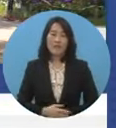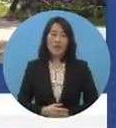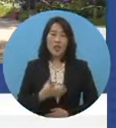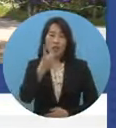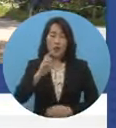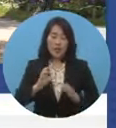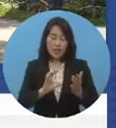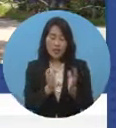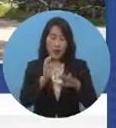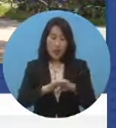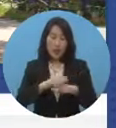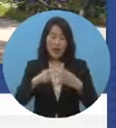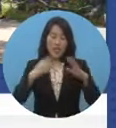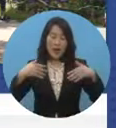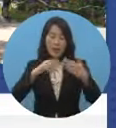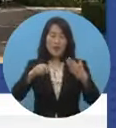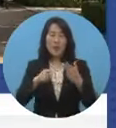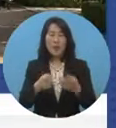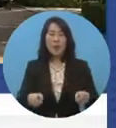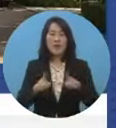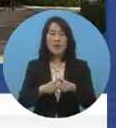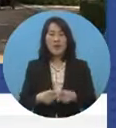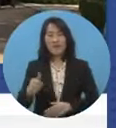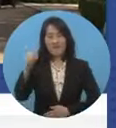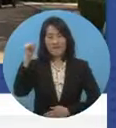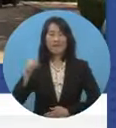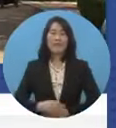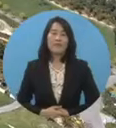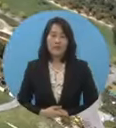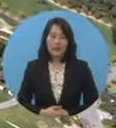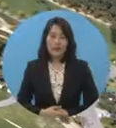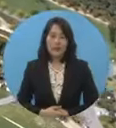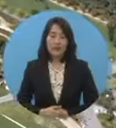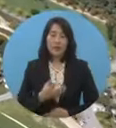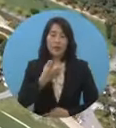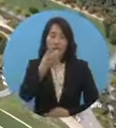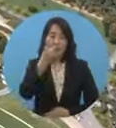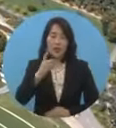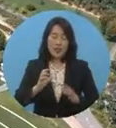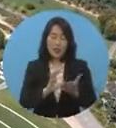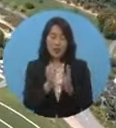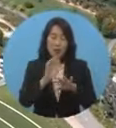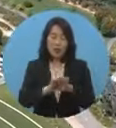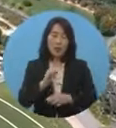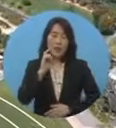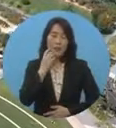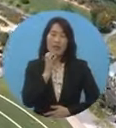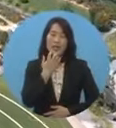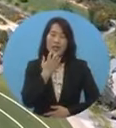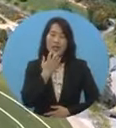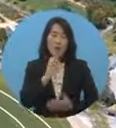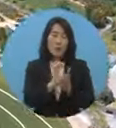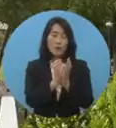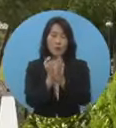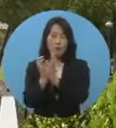순천만 국가정보원의 가을속으로 안내합니다 함께 보시죠 순천만 국가 정훈이 고운 빛깔을 가을